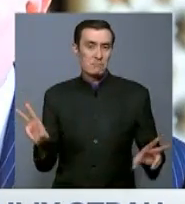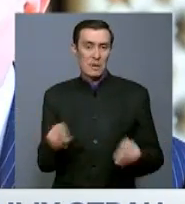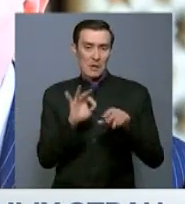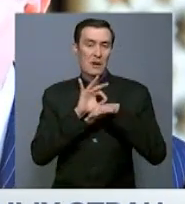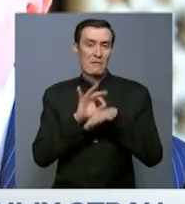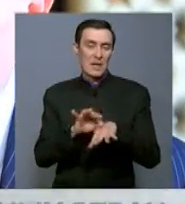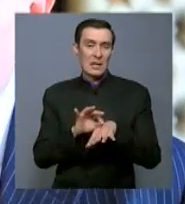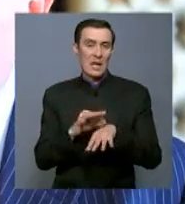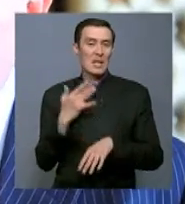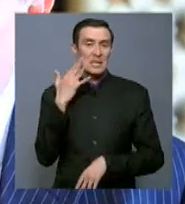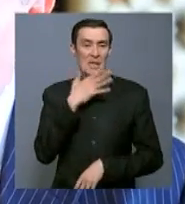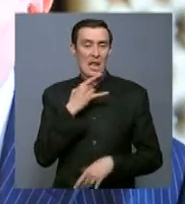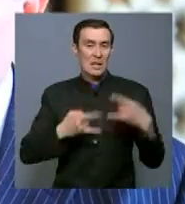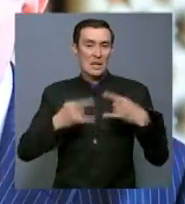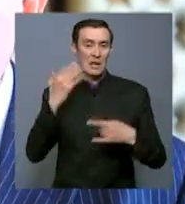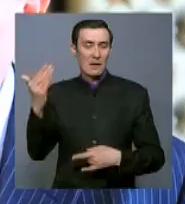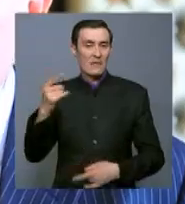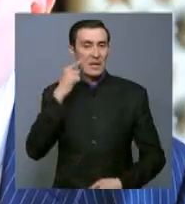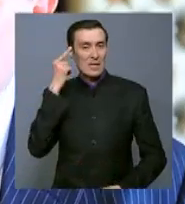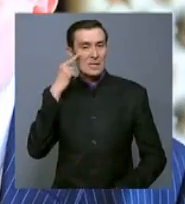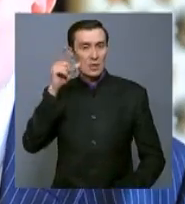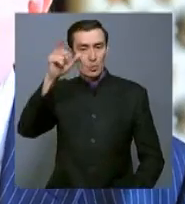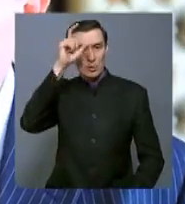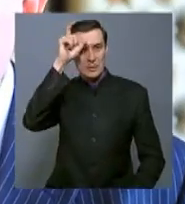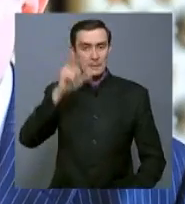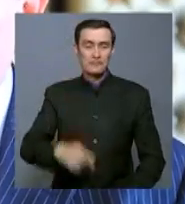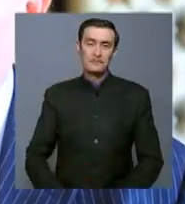на национальных телеканалах Кыргызстана и Турции.